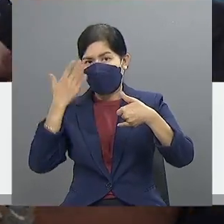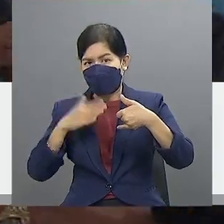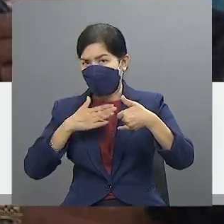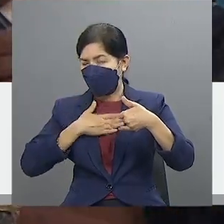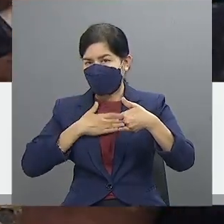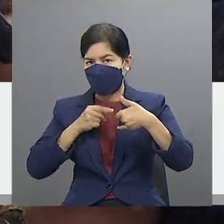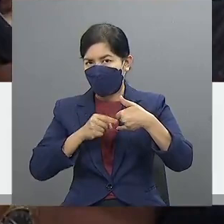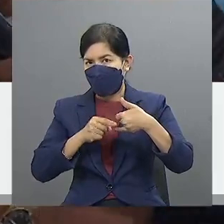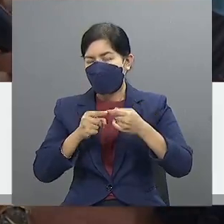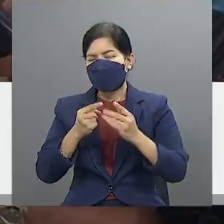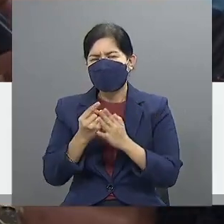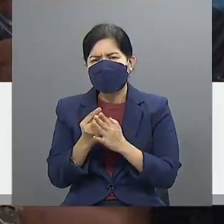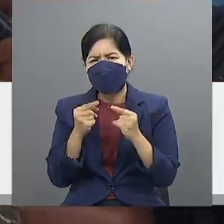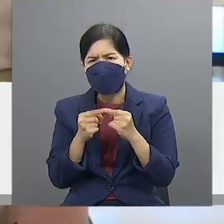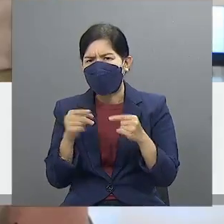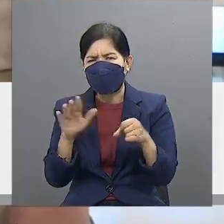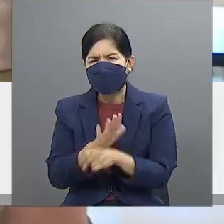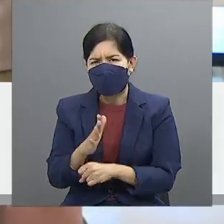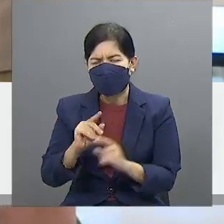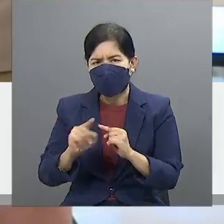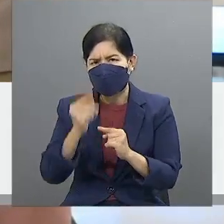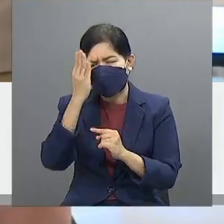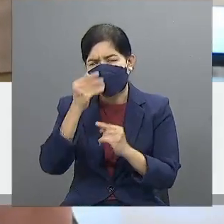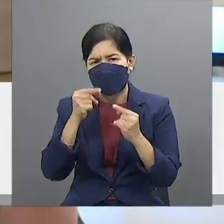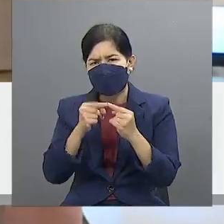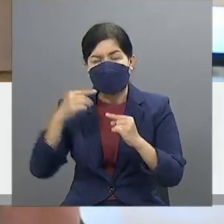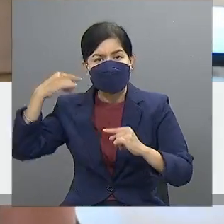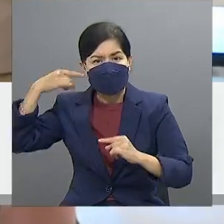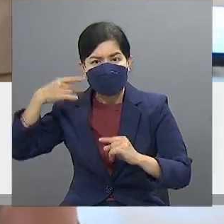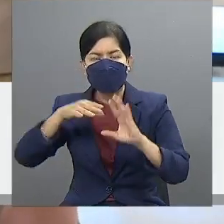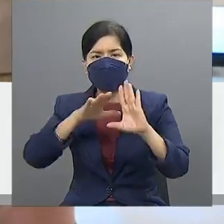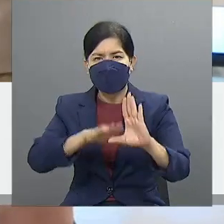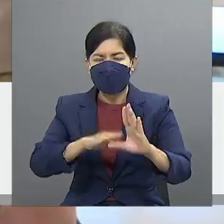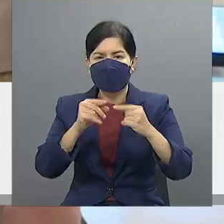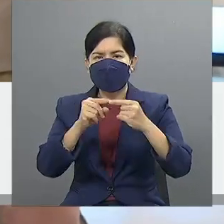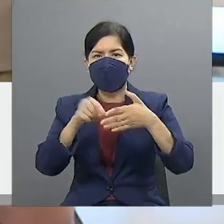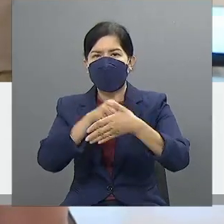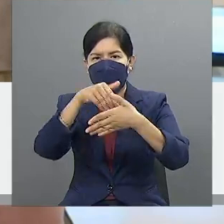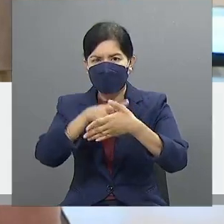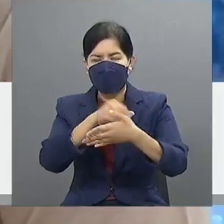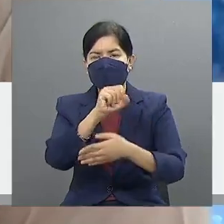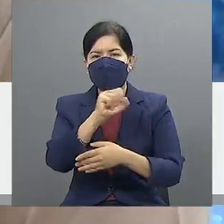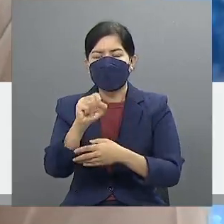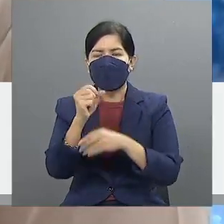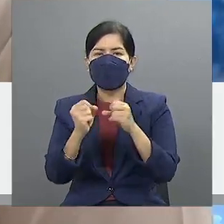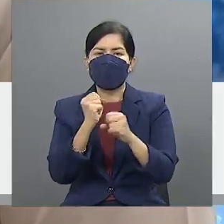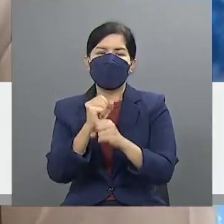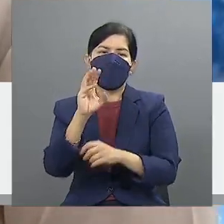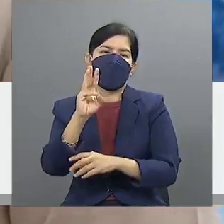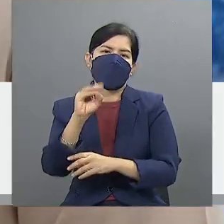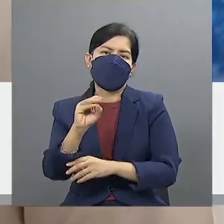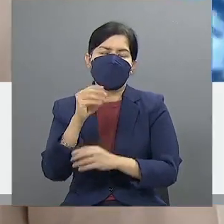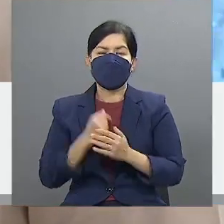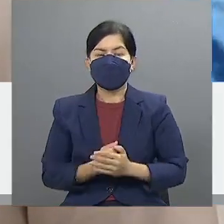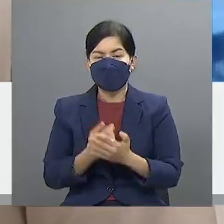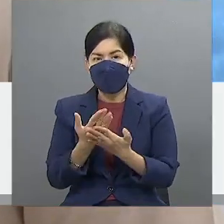151แห่งพระราชบัญญัติประกอบรัฐธรรมนูญว่าด้วยการเลือกตั้งส.ส.ปี60หลังจากพิจารณาสำนวนการสอบสวนในก